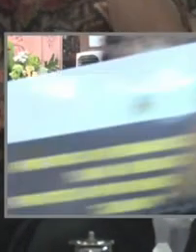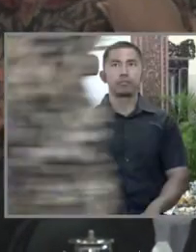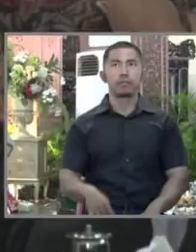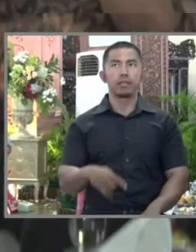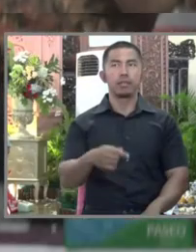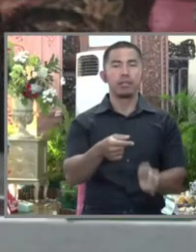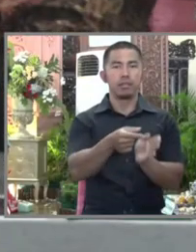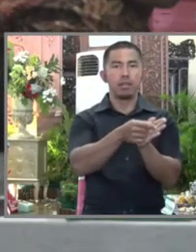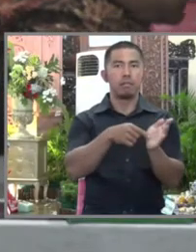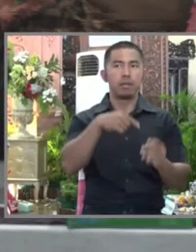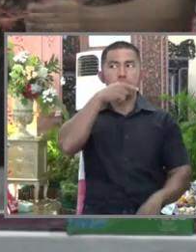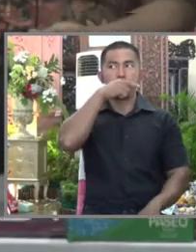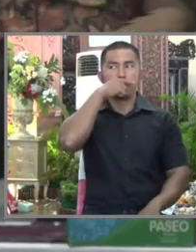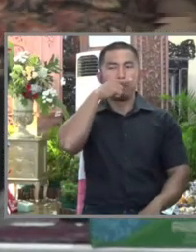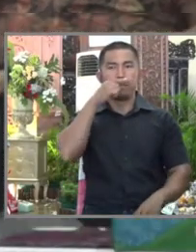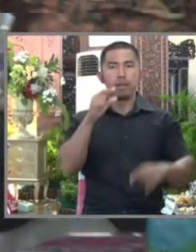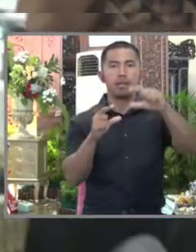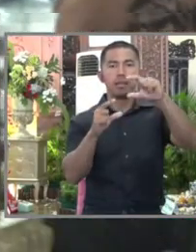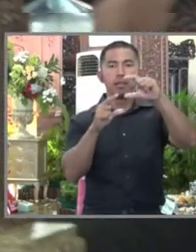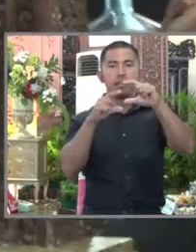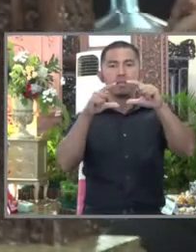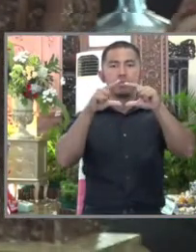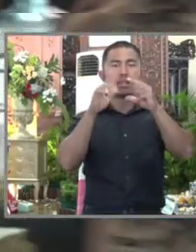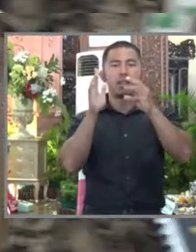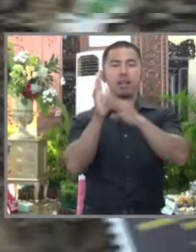Stories membuat silakan